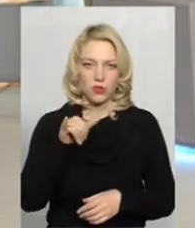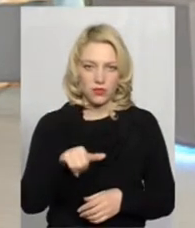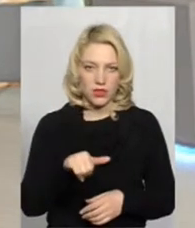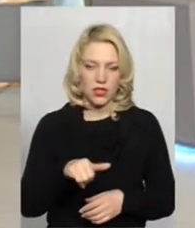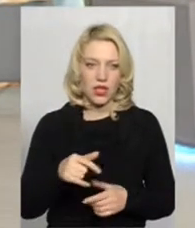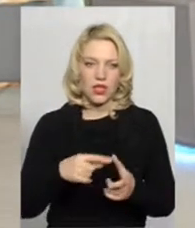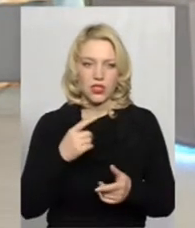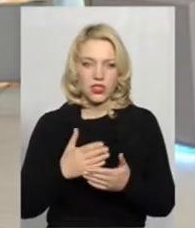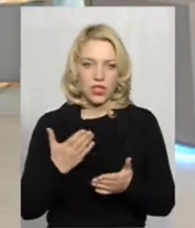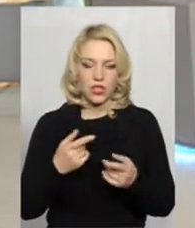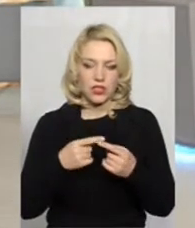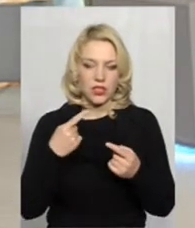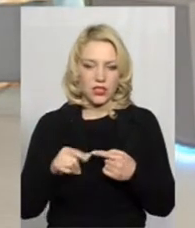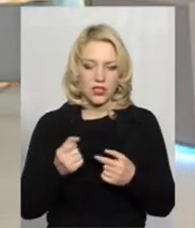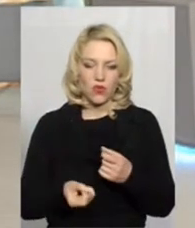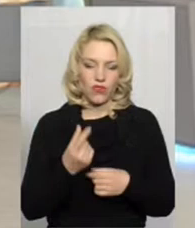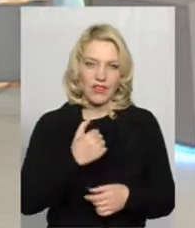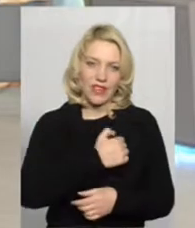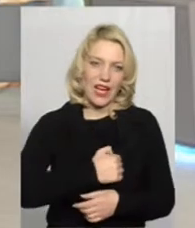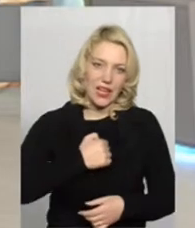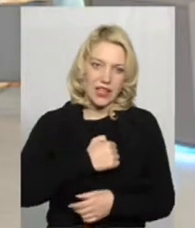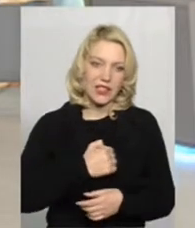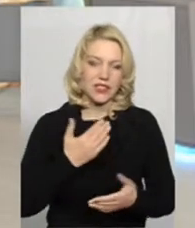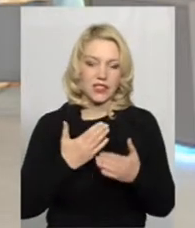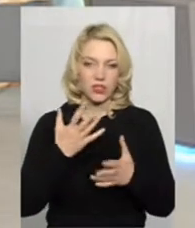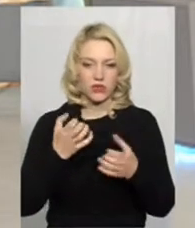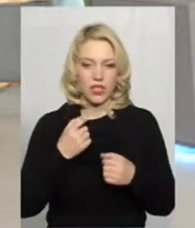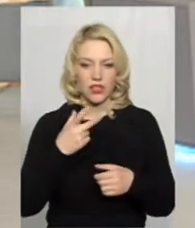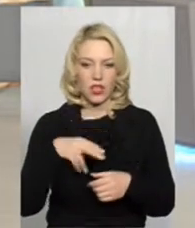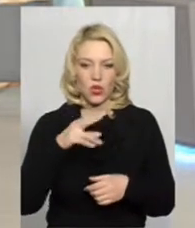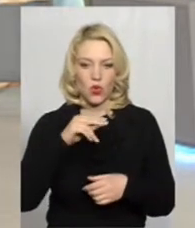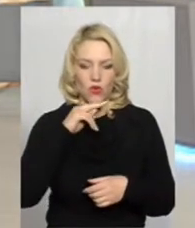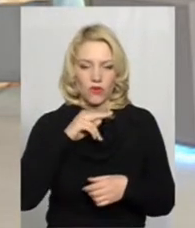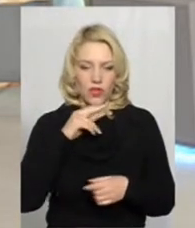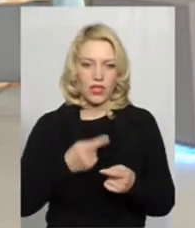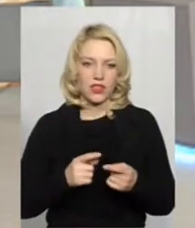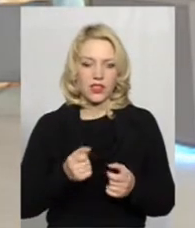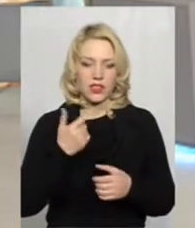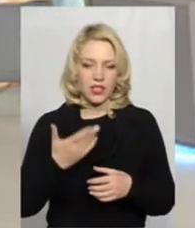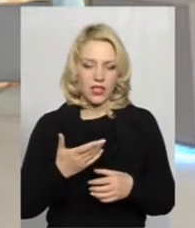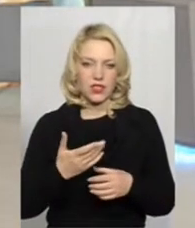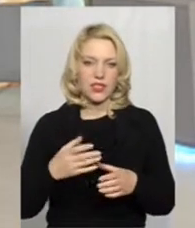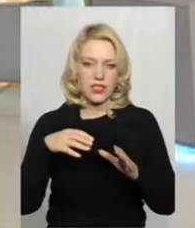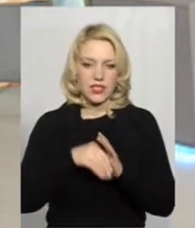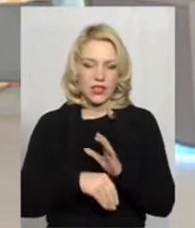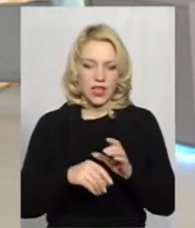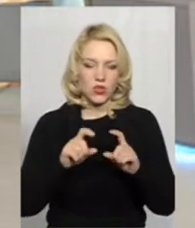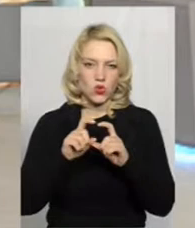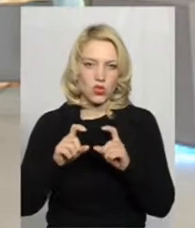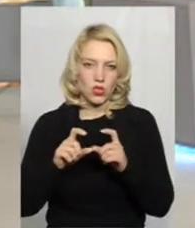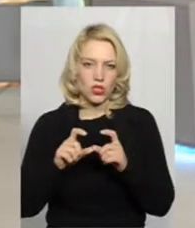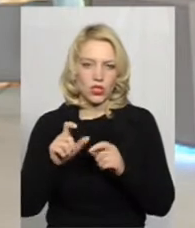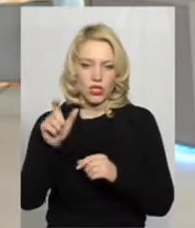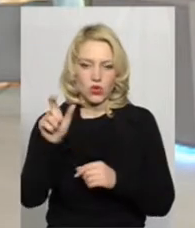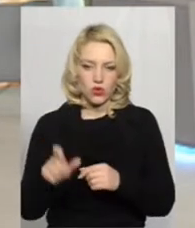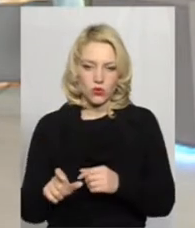якась різниця у вияві агресії, якщо брати до уваги кількісний склад суб'єкта саме булінгу,